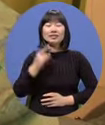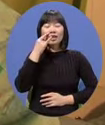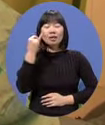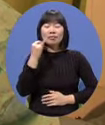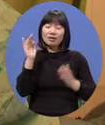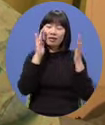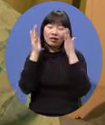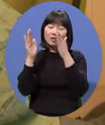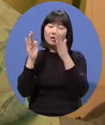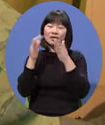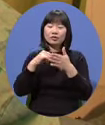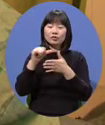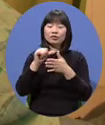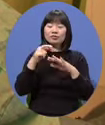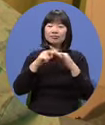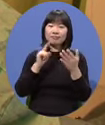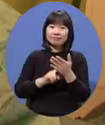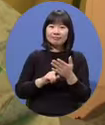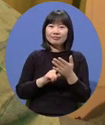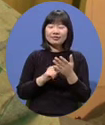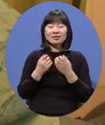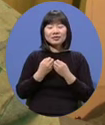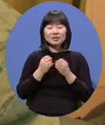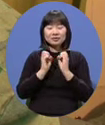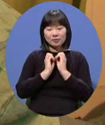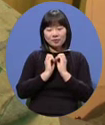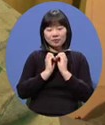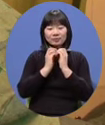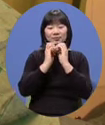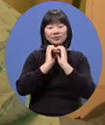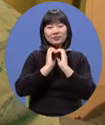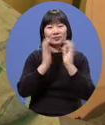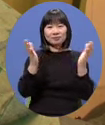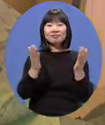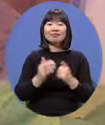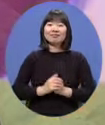엄마를 향해 현구의 마음도 날려봅니다.